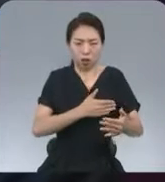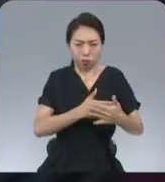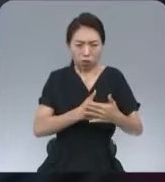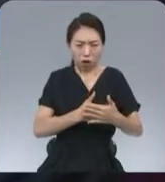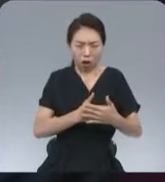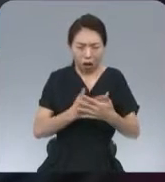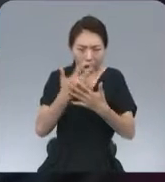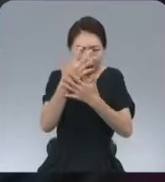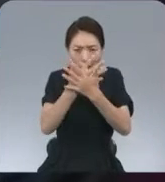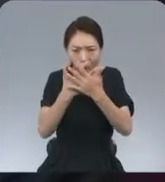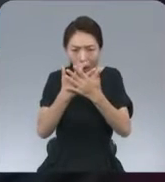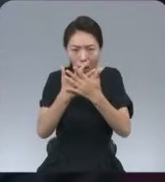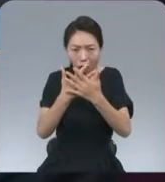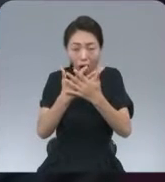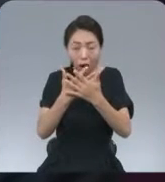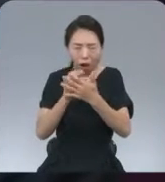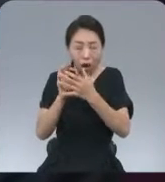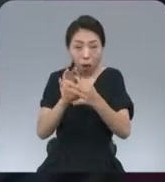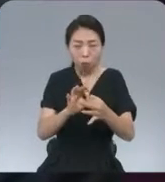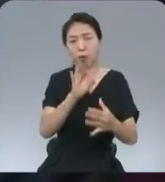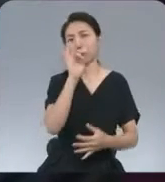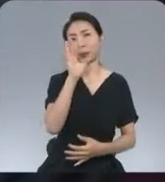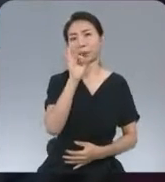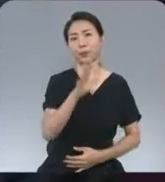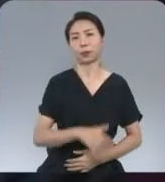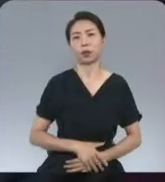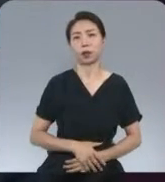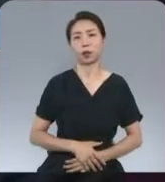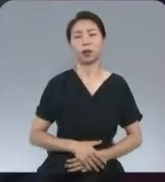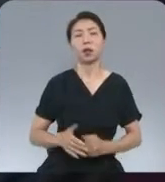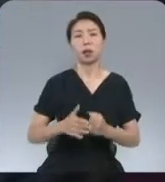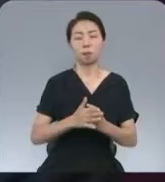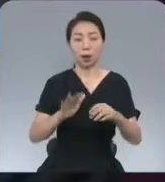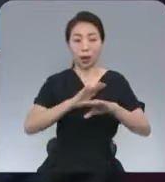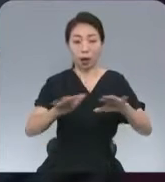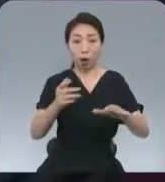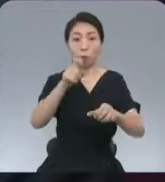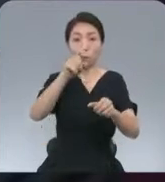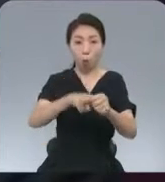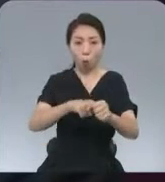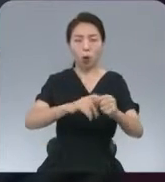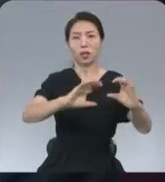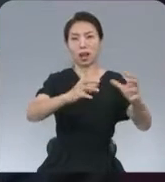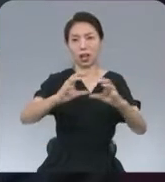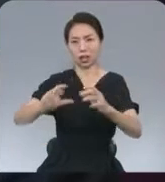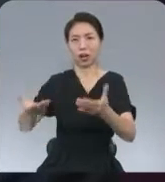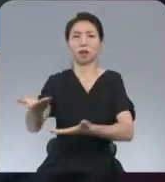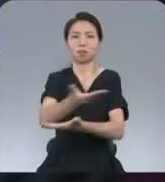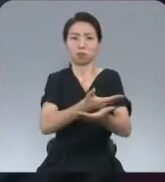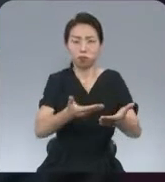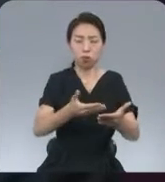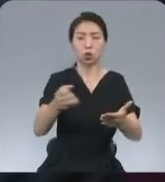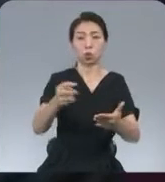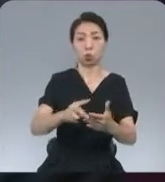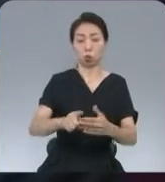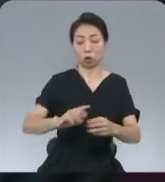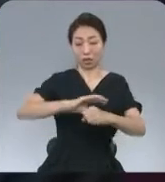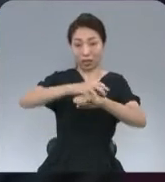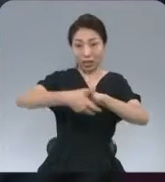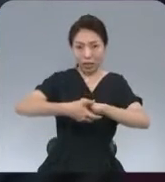разногласия вице-премьер-министра планирования и финансов республики корея чуть имхо назвал ценовой стабильности